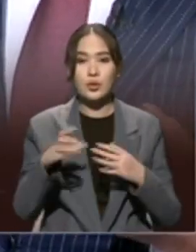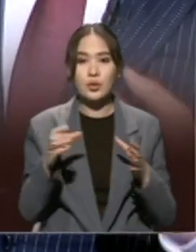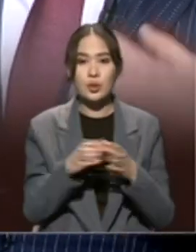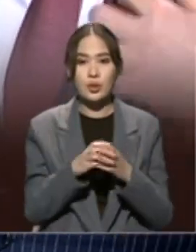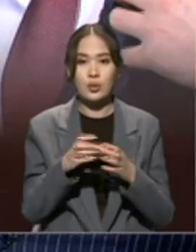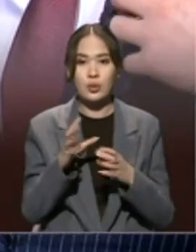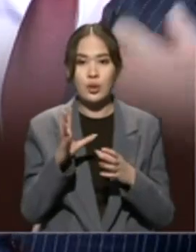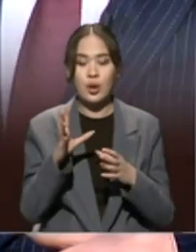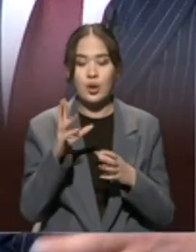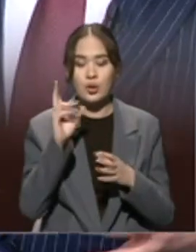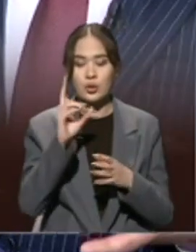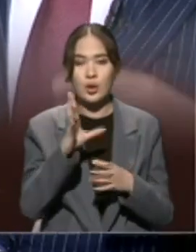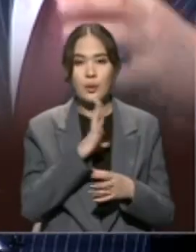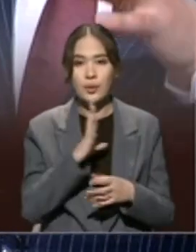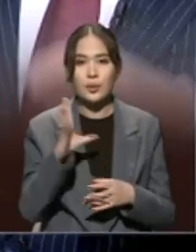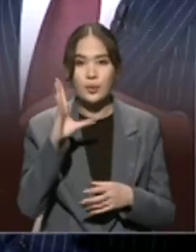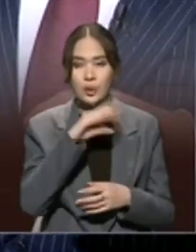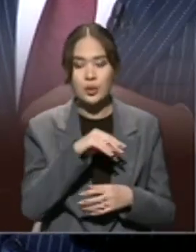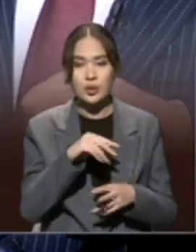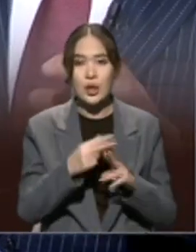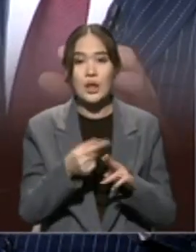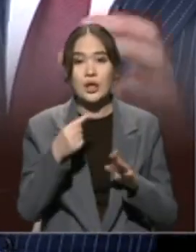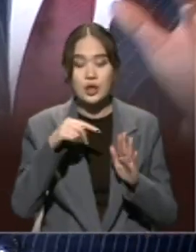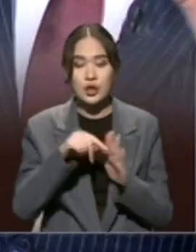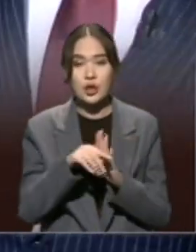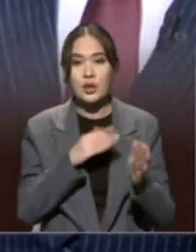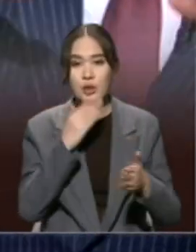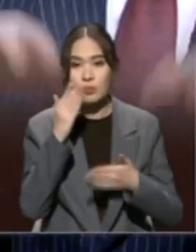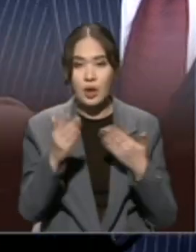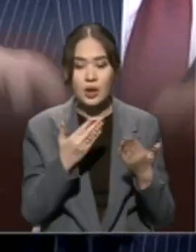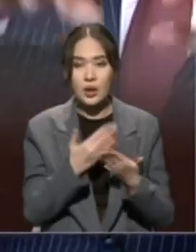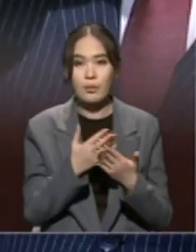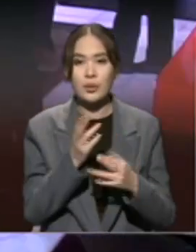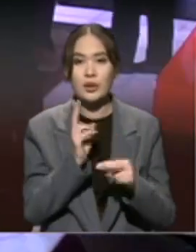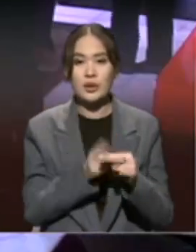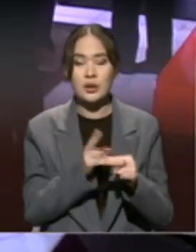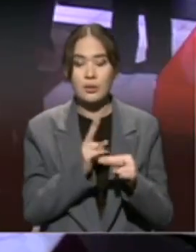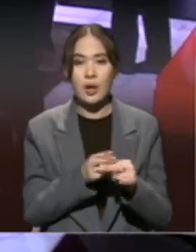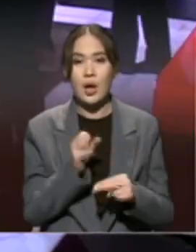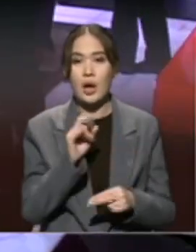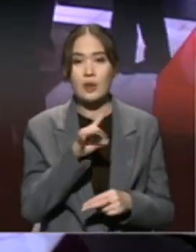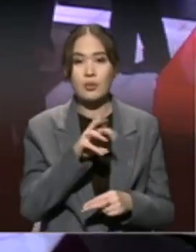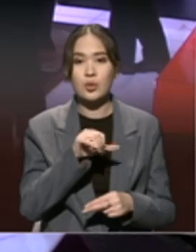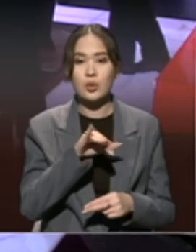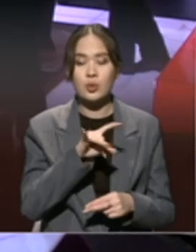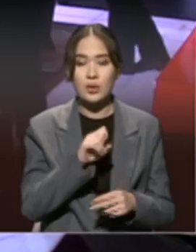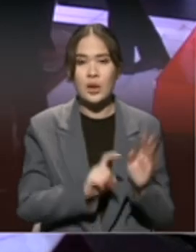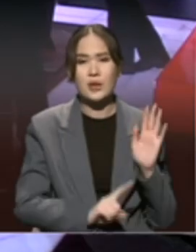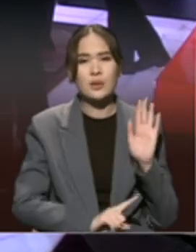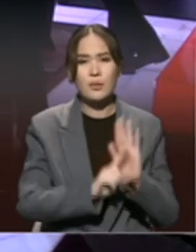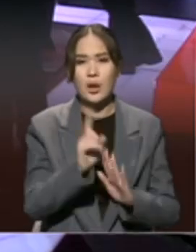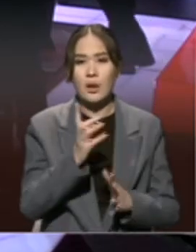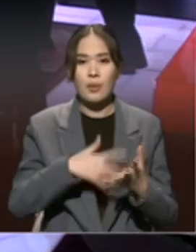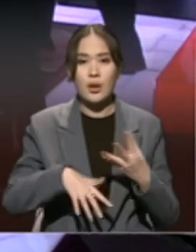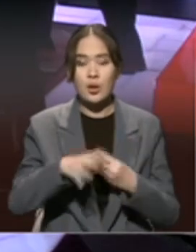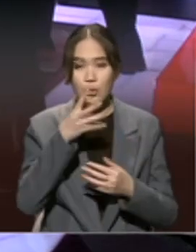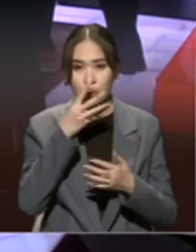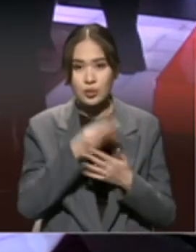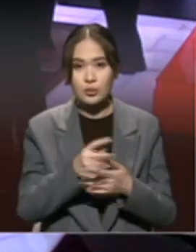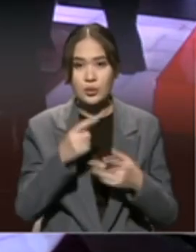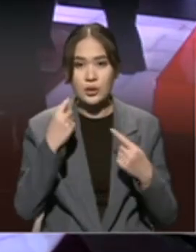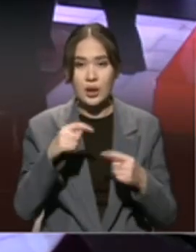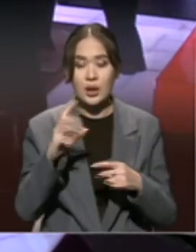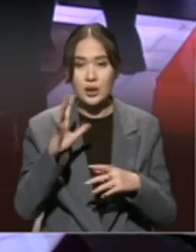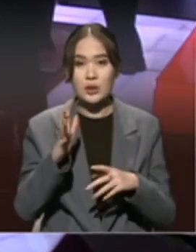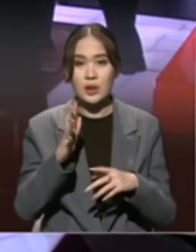жатыр. Ал ол ішкі нарықтың сұранысын қамтамасыз етуге жаңағы темірдің бәрі арматурадан бастап барлығы жаңағы өзіміздің отандық нарыққа сапалы шығарылатын